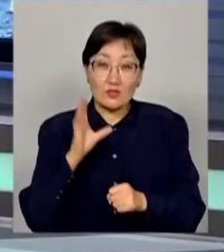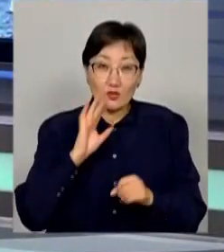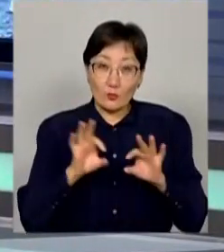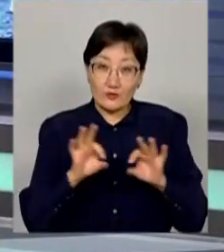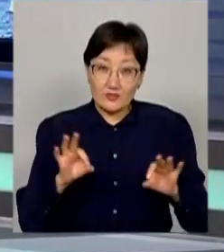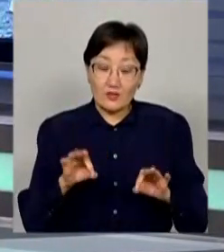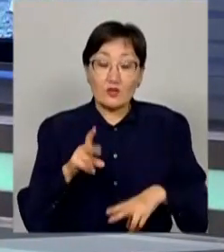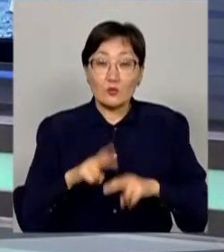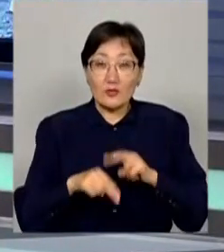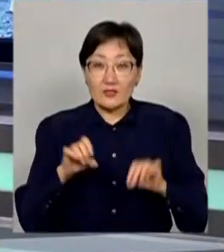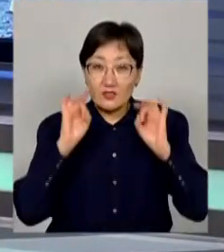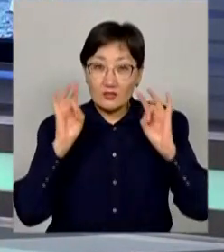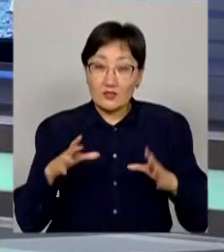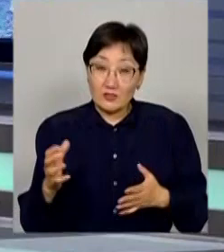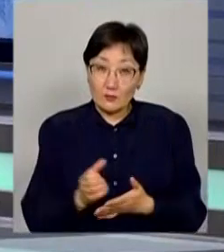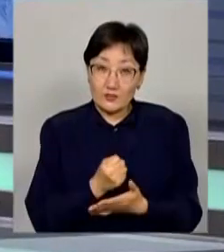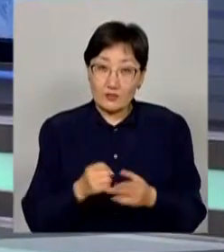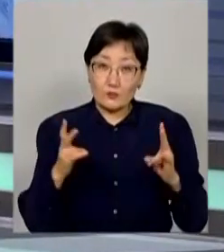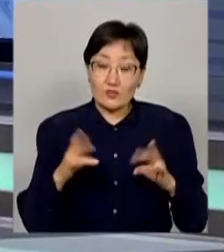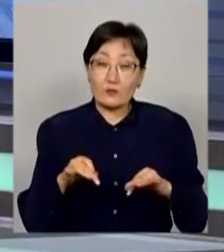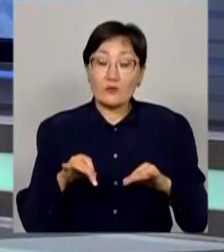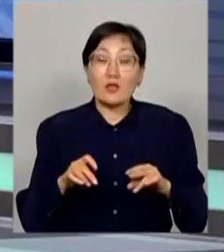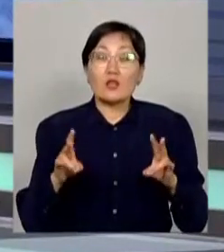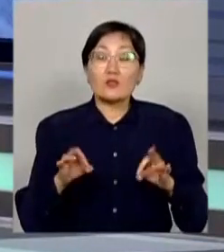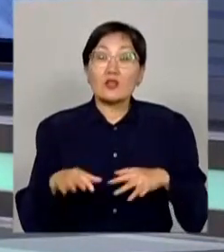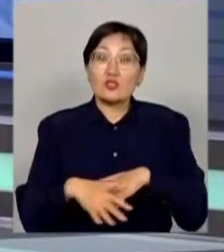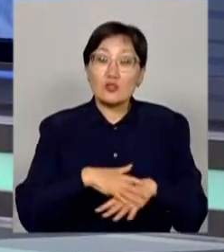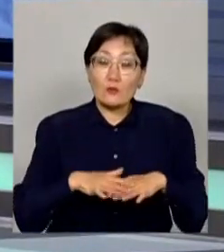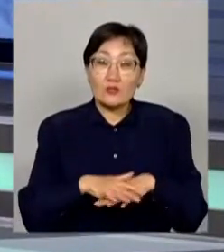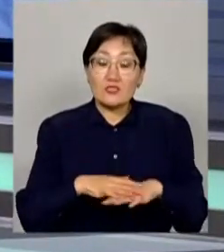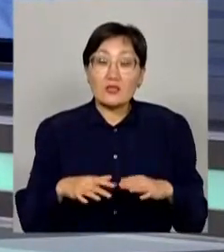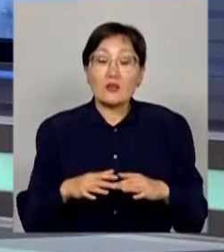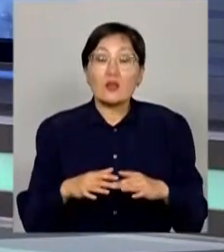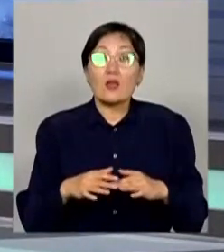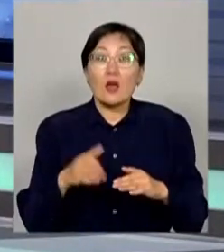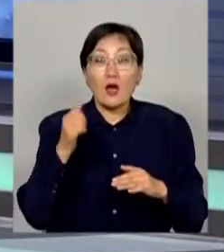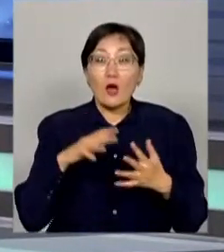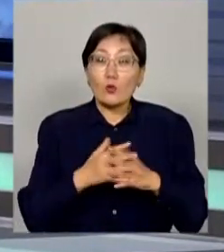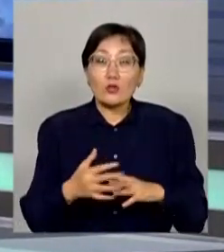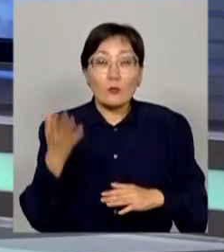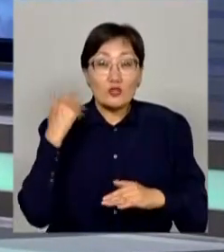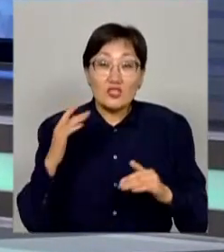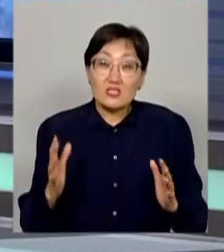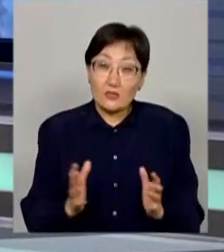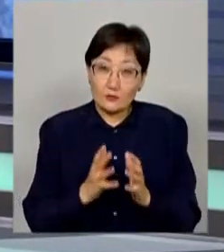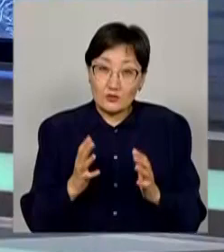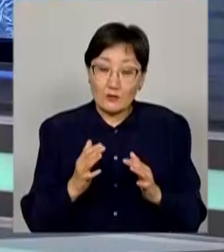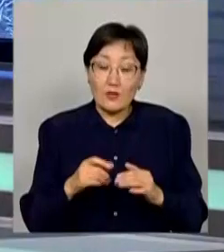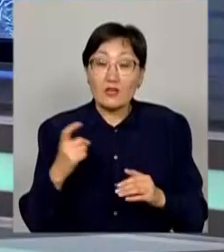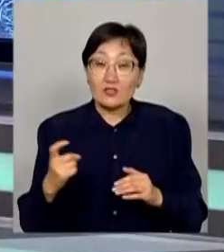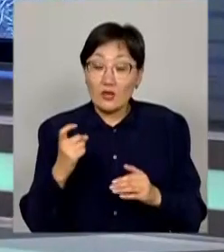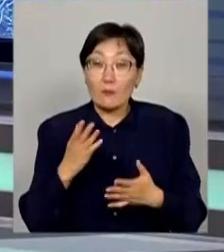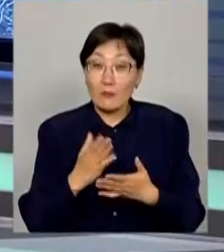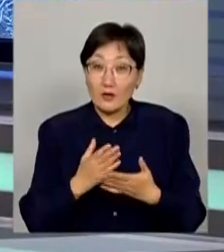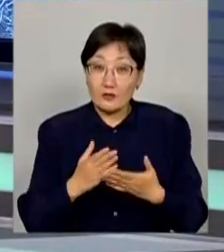жатқан кезде кездейсоқ қазып алған. Алайда жергілікті жұрттың сөзінше тас мүсін ауылда бұрыннан сақталған, тіпті оның иелері де